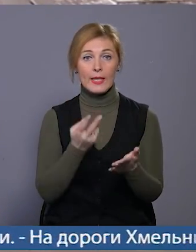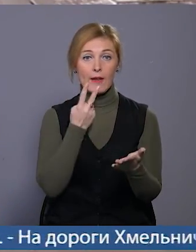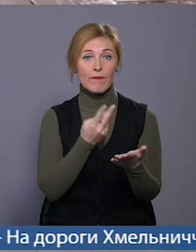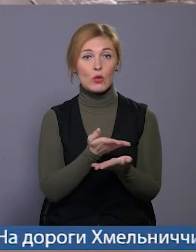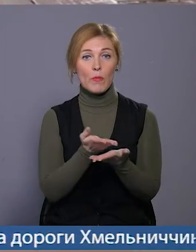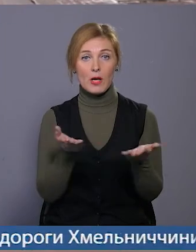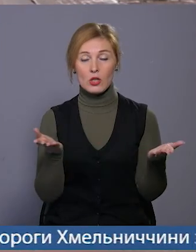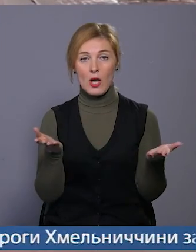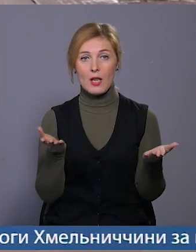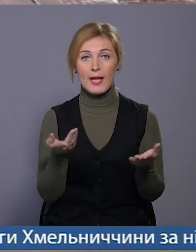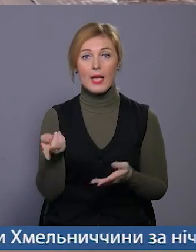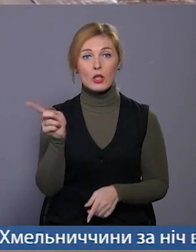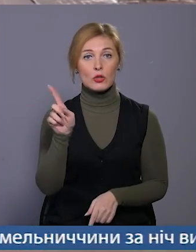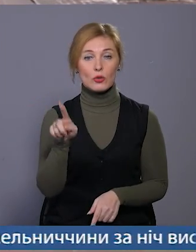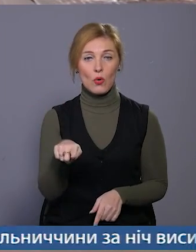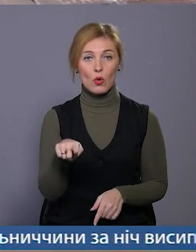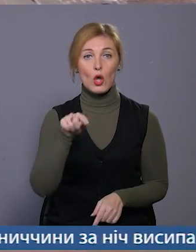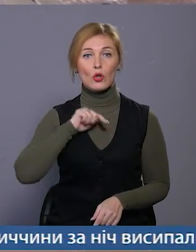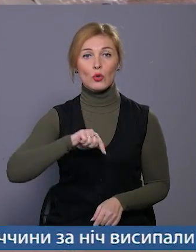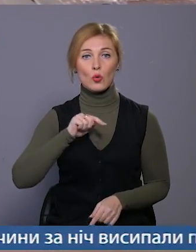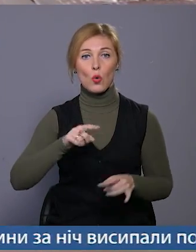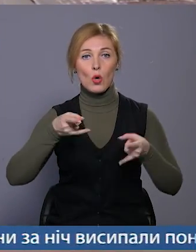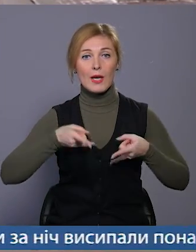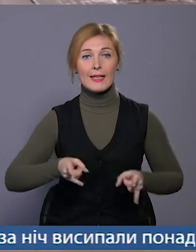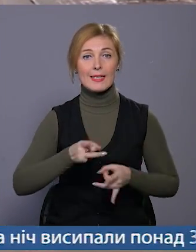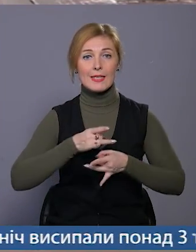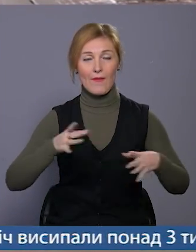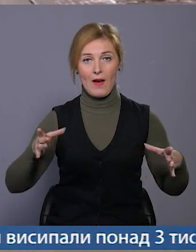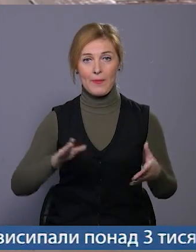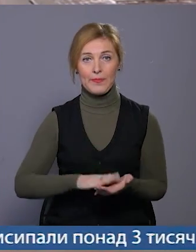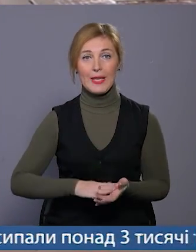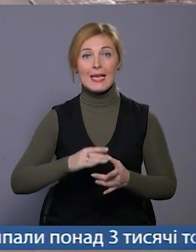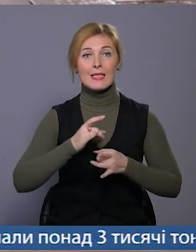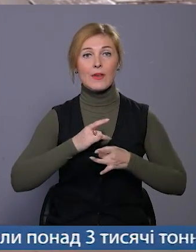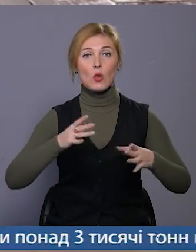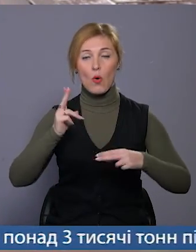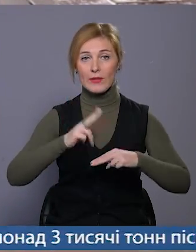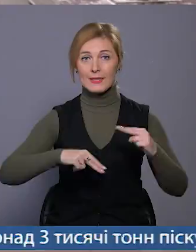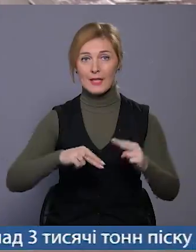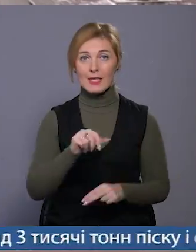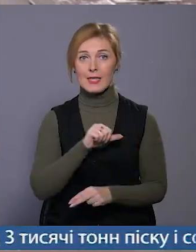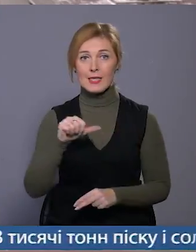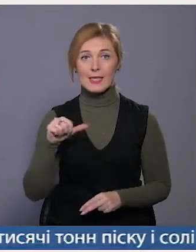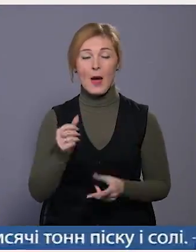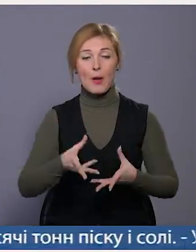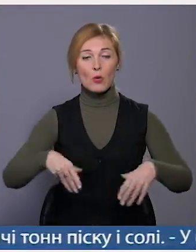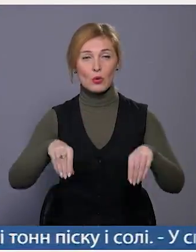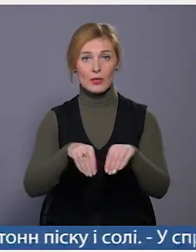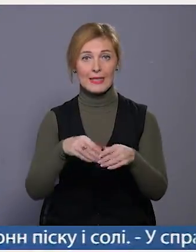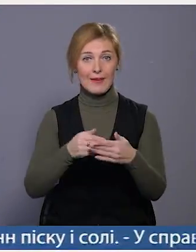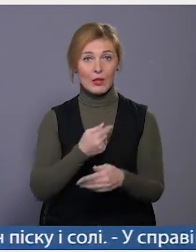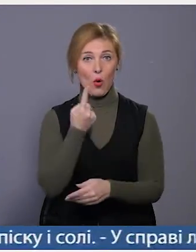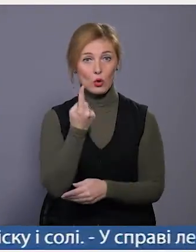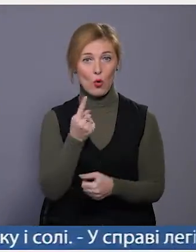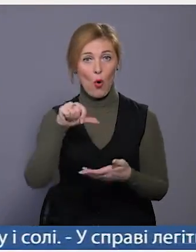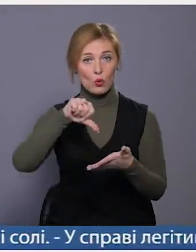відображали той дух Різдва, той святковий настрій саме у родині. Від одного